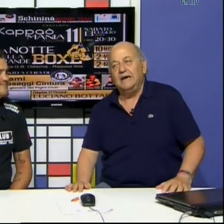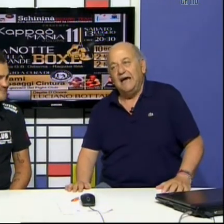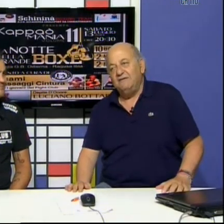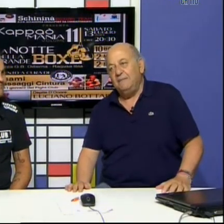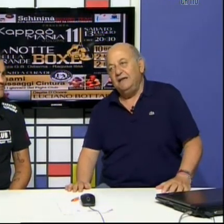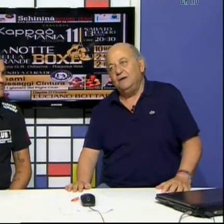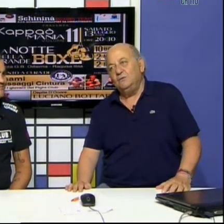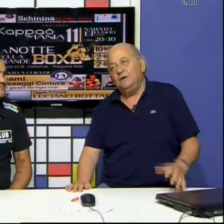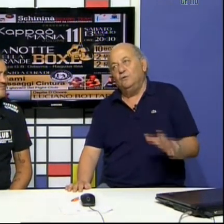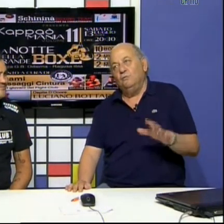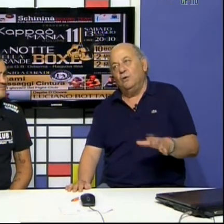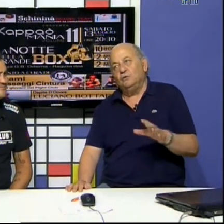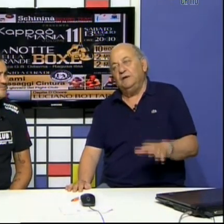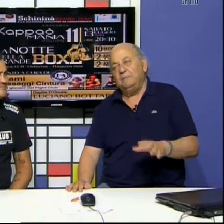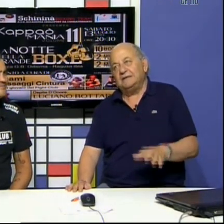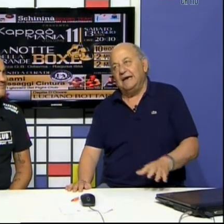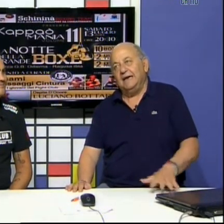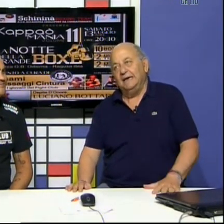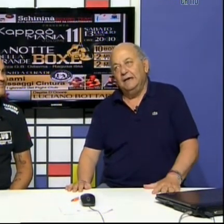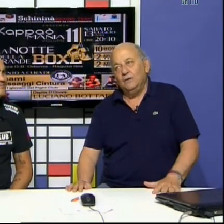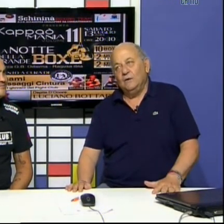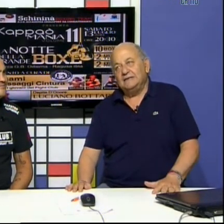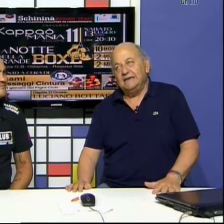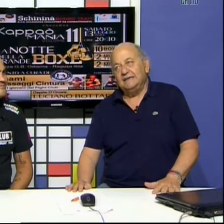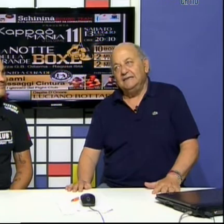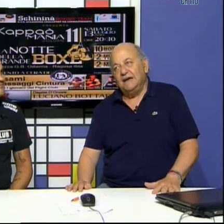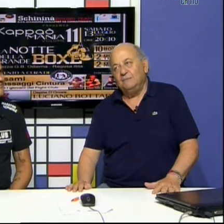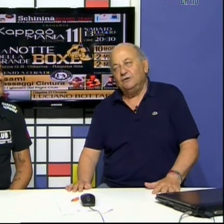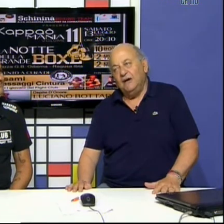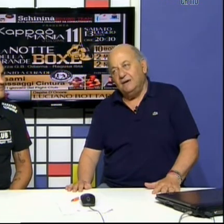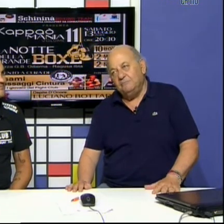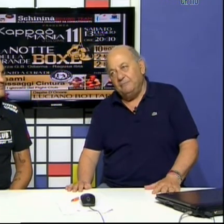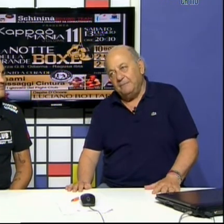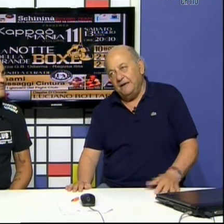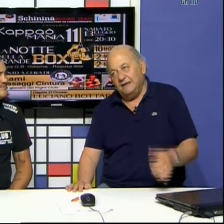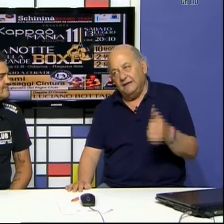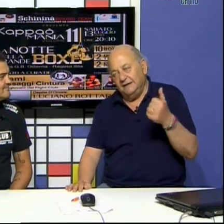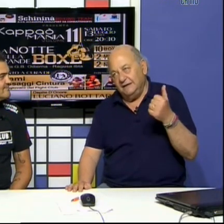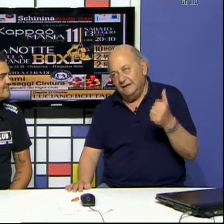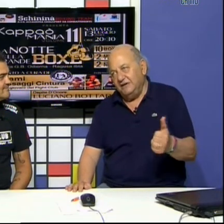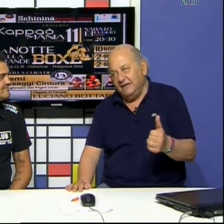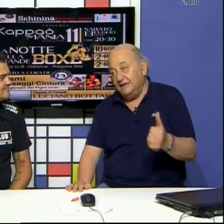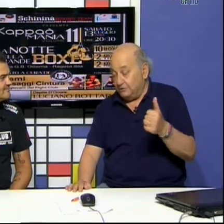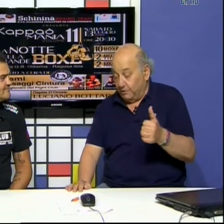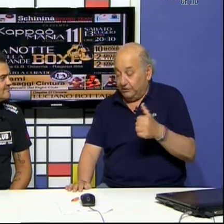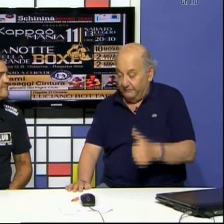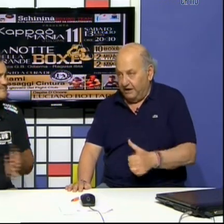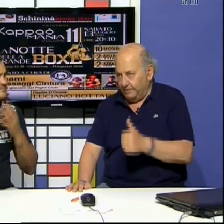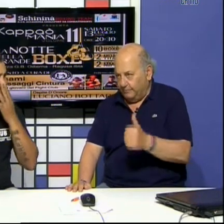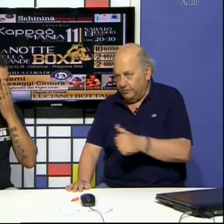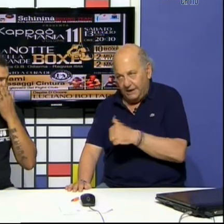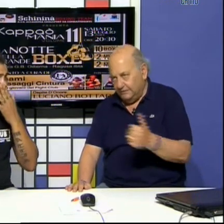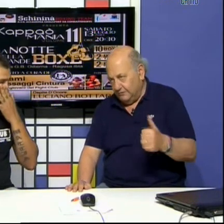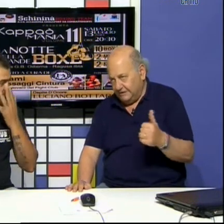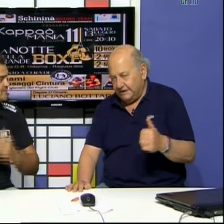cosa, è veramente un modo di passare una serata di sabato che permette di vedere sport vero,